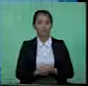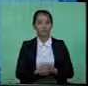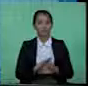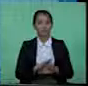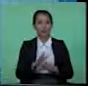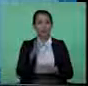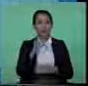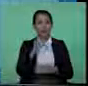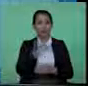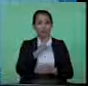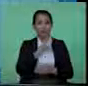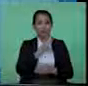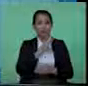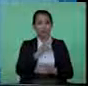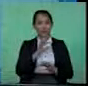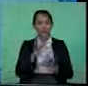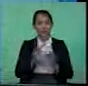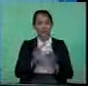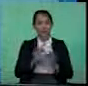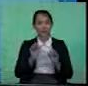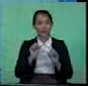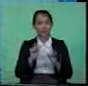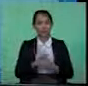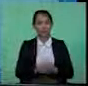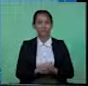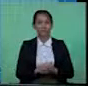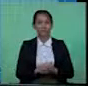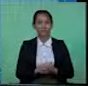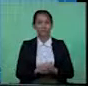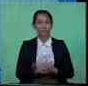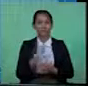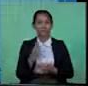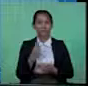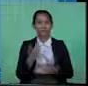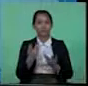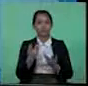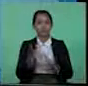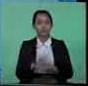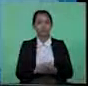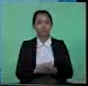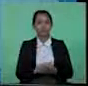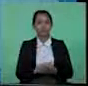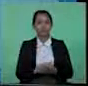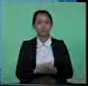Bajarishga ulgurgan bo'lsangiz, tekshirib olamiz. Ikkinchi ifodamiz